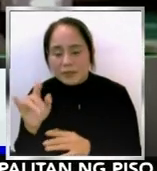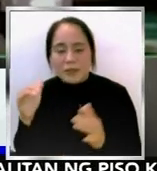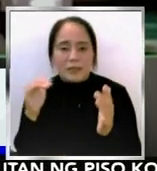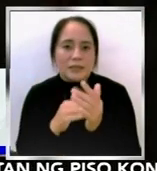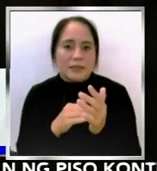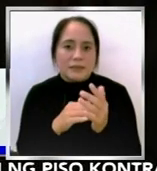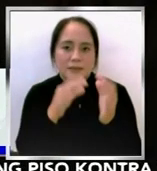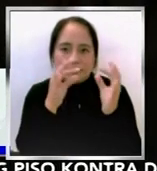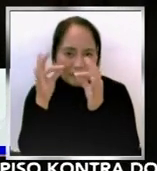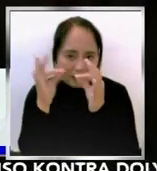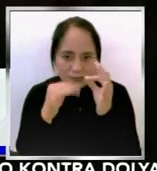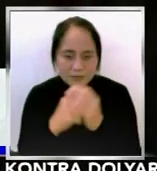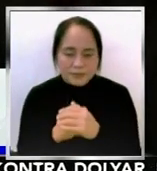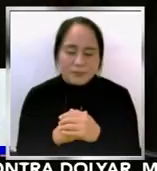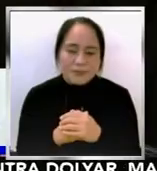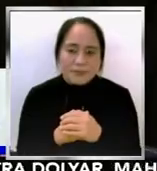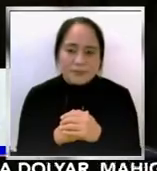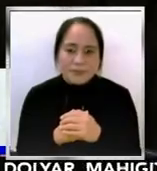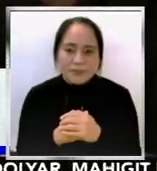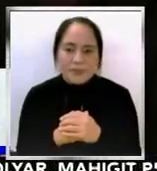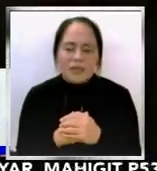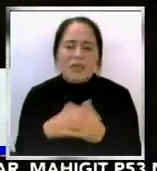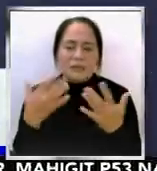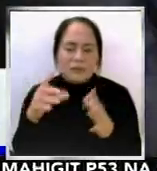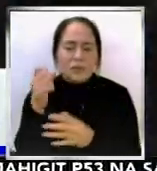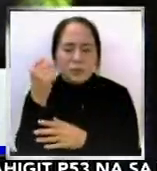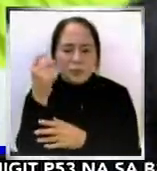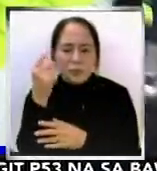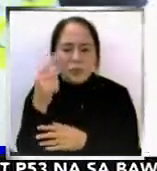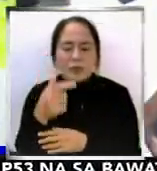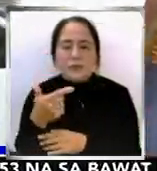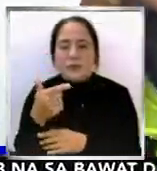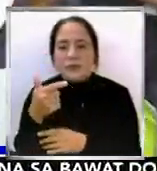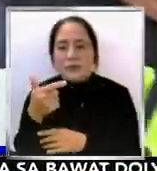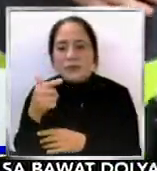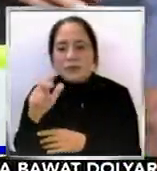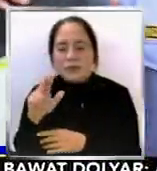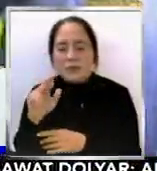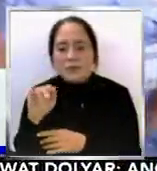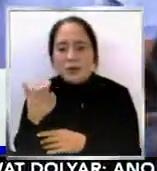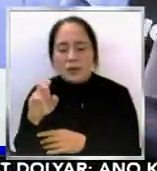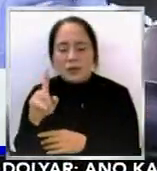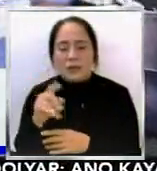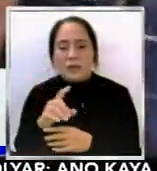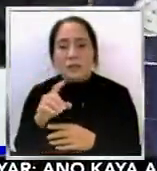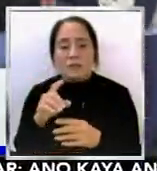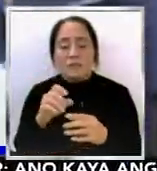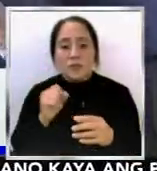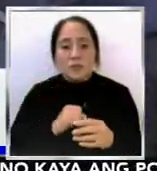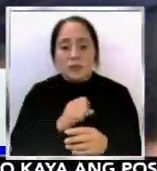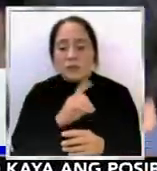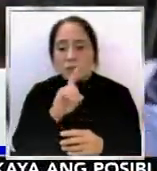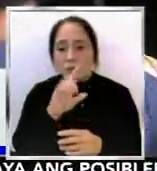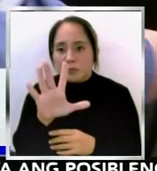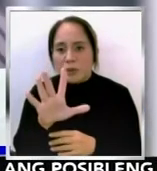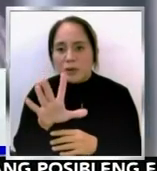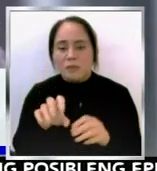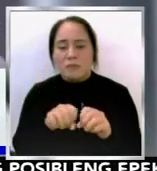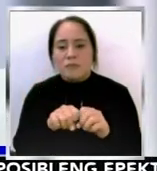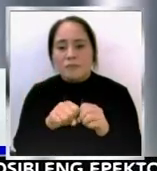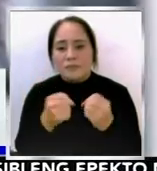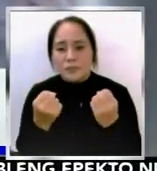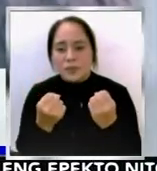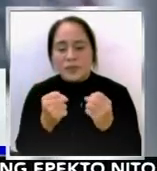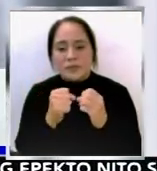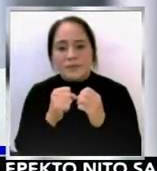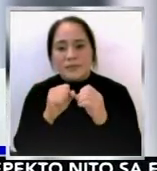drugs. Naiintindihan naman daw ni Guevara si Senator Laila De Lima nang sabihin itong broken ang justice system ng bansa